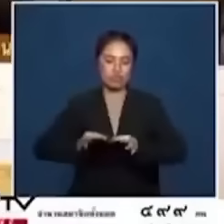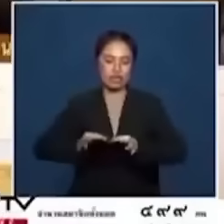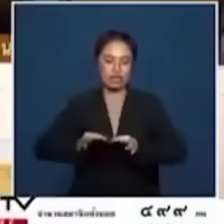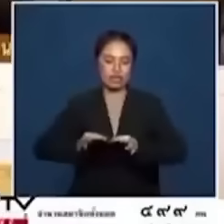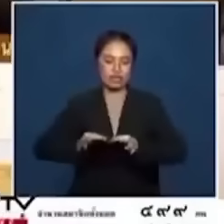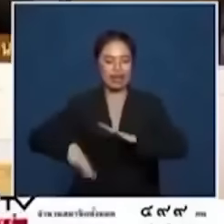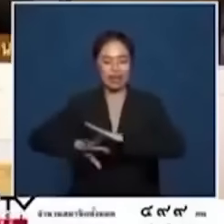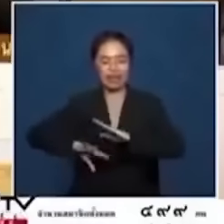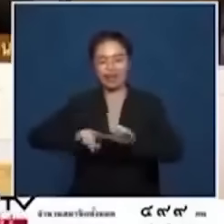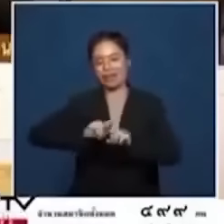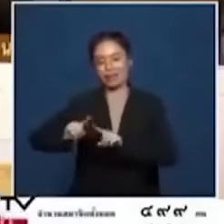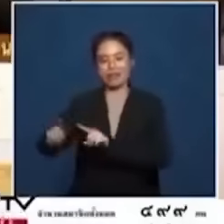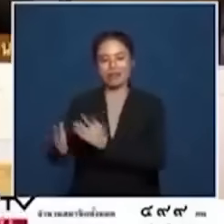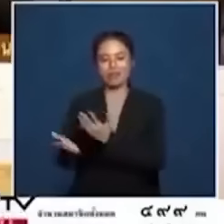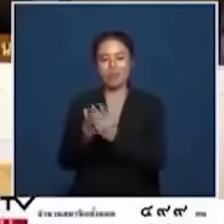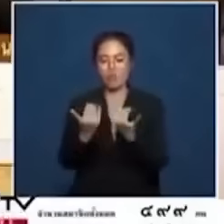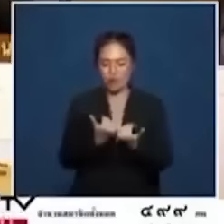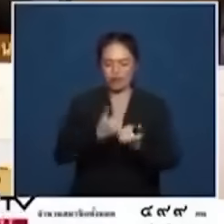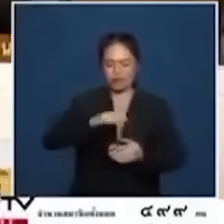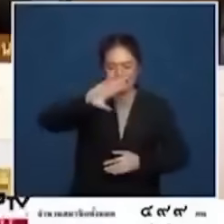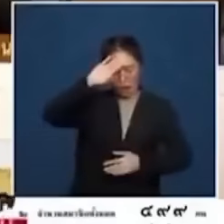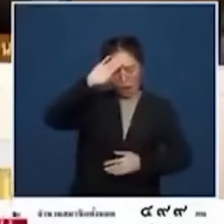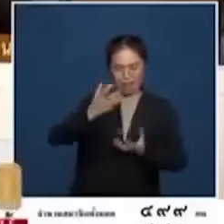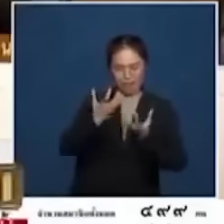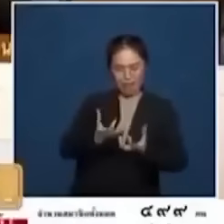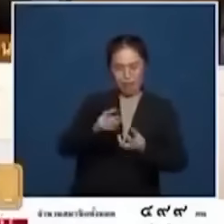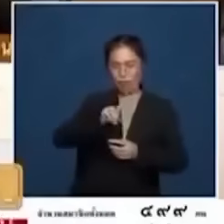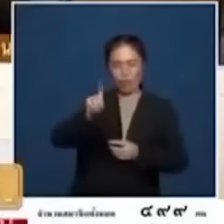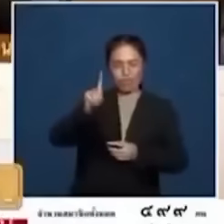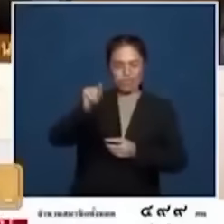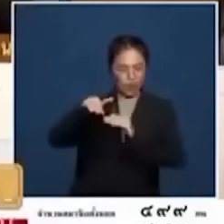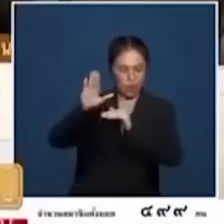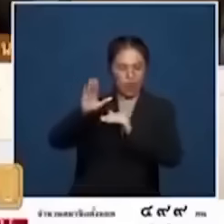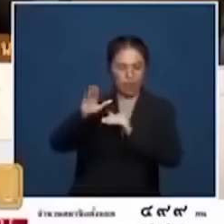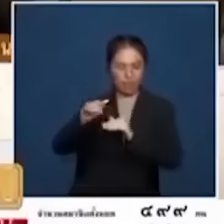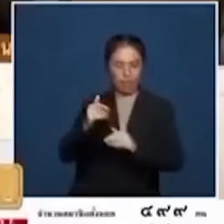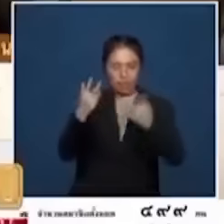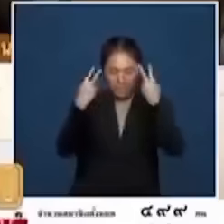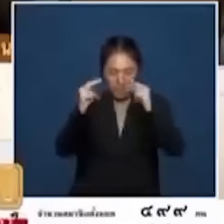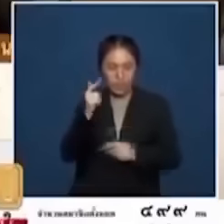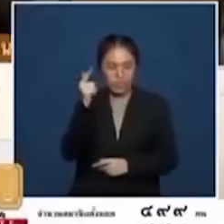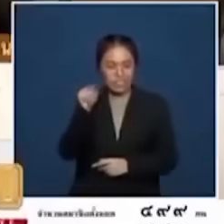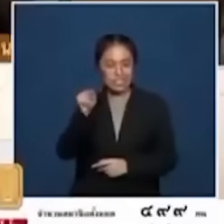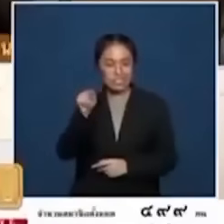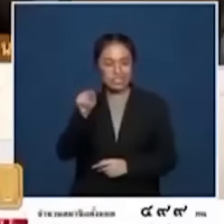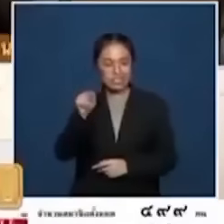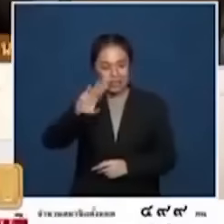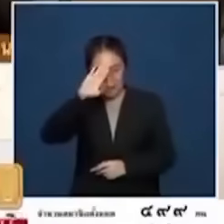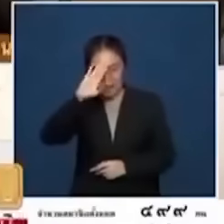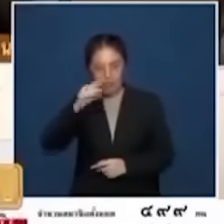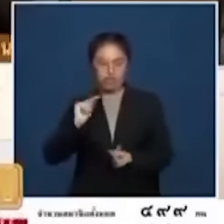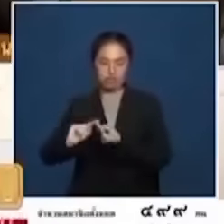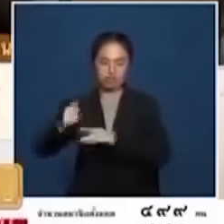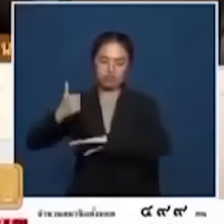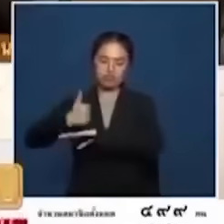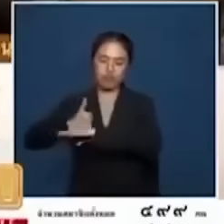ยไม่ได้มีปัญหาสุขภาพอะไรนะห้องหนึ่งนอนกี่คนผ้าห่มกี่ผืนที่เขาใช้ปูใ